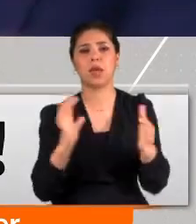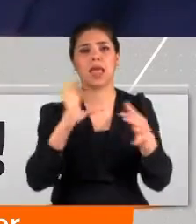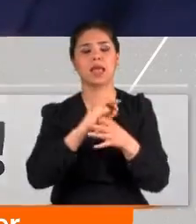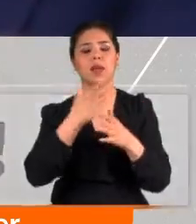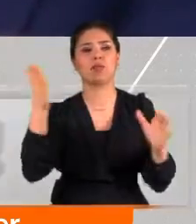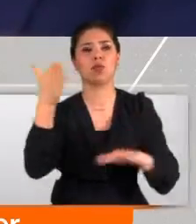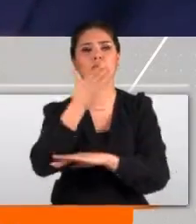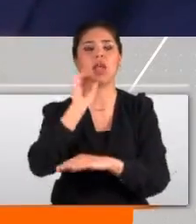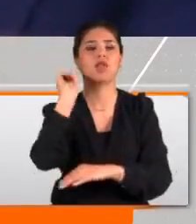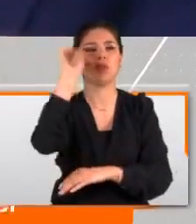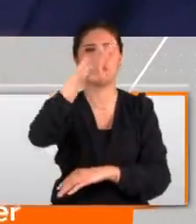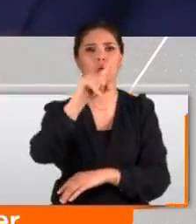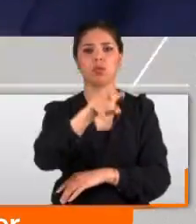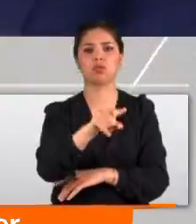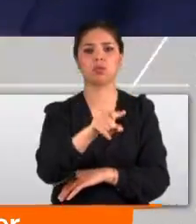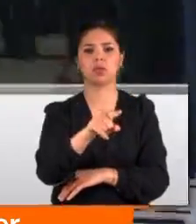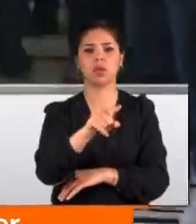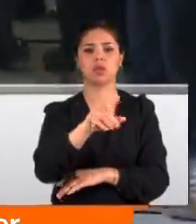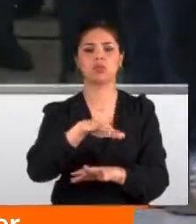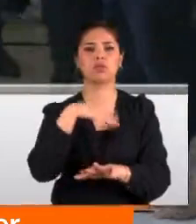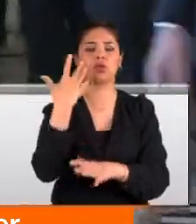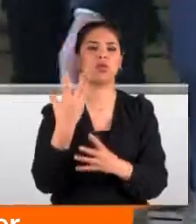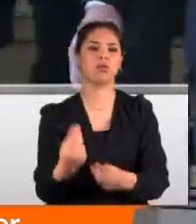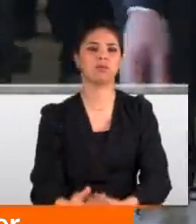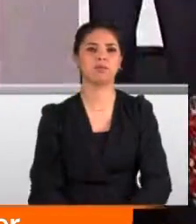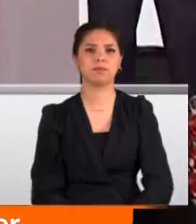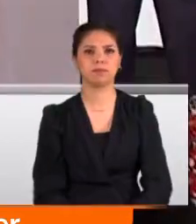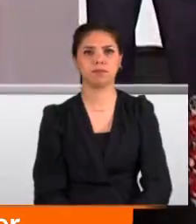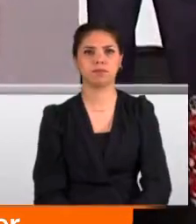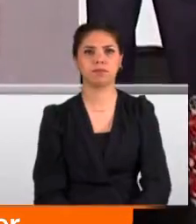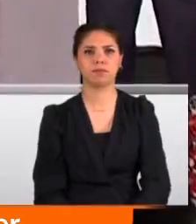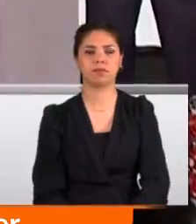büyükelçiye gönderdiler. Onun için redakte ettirdiler.